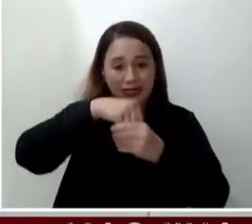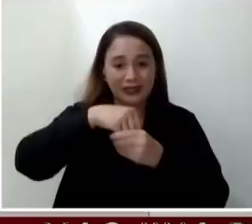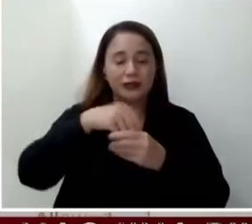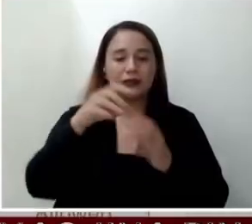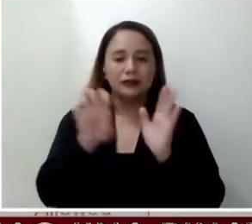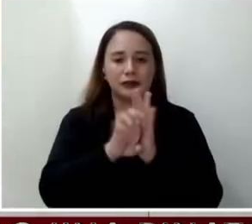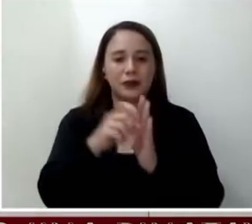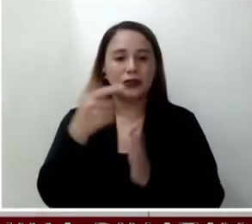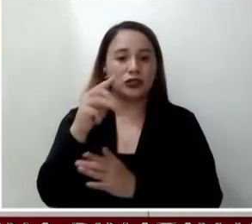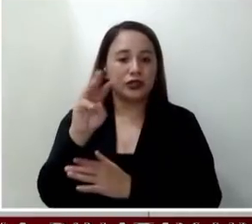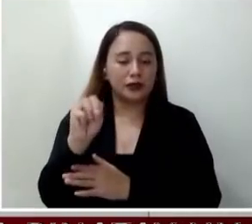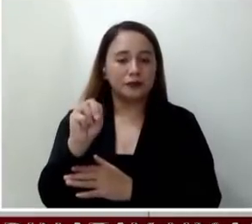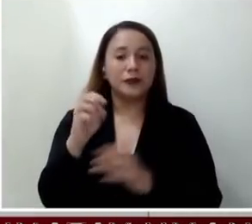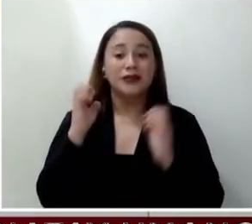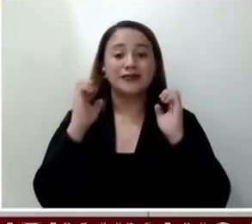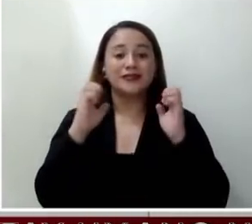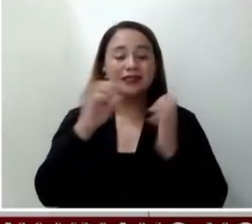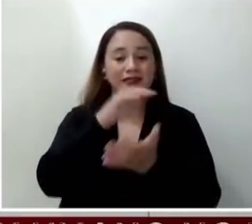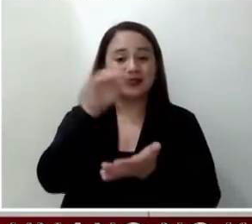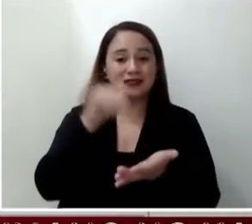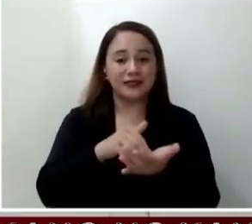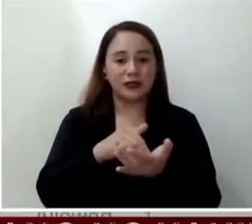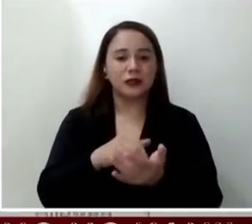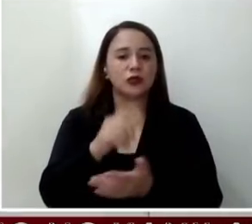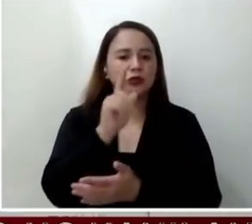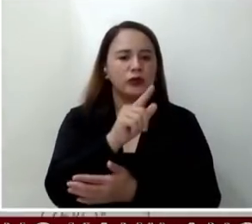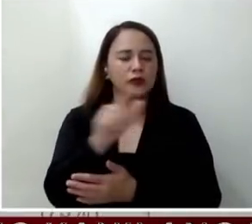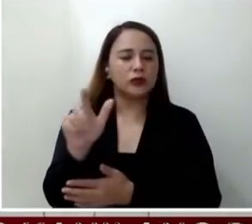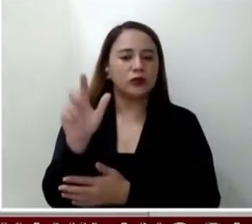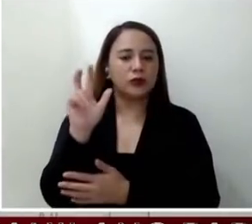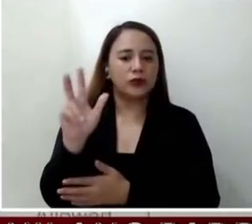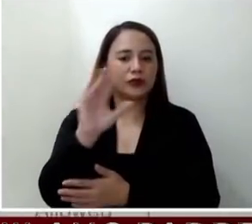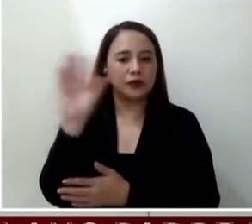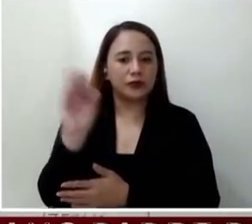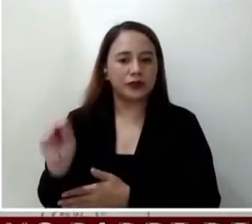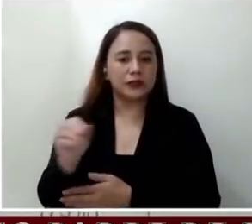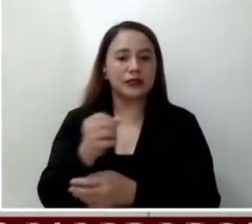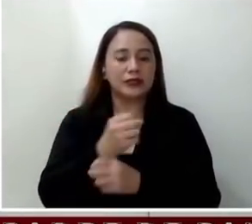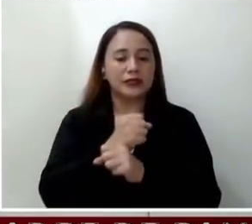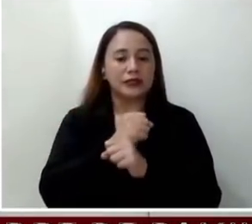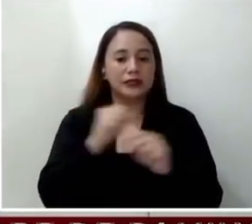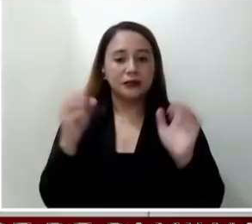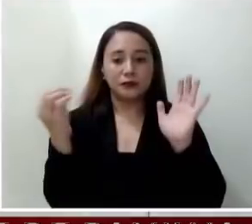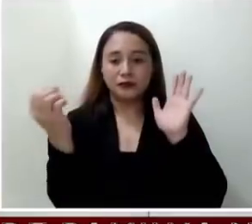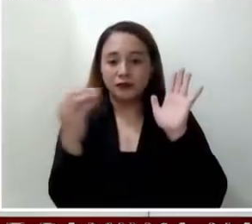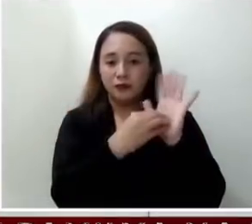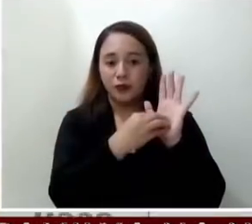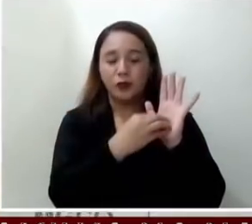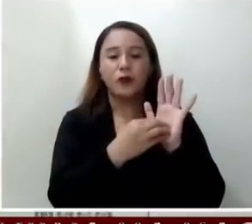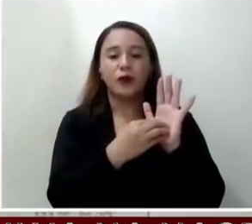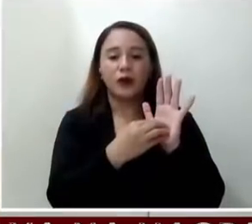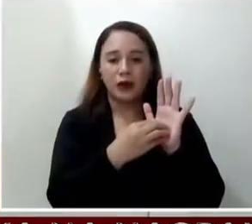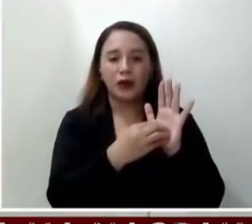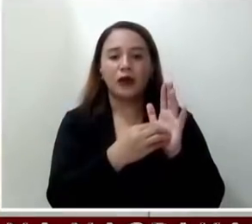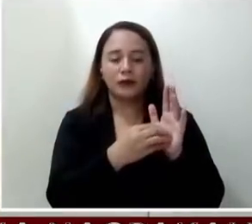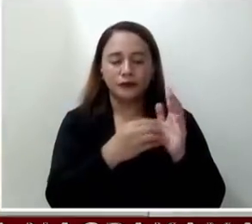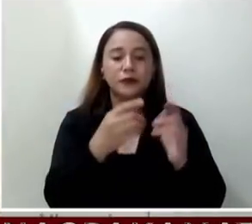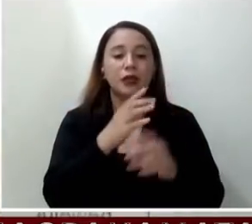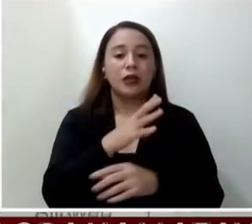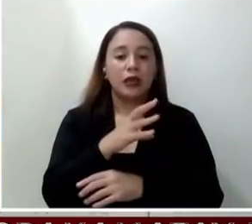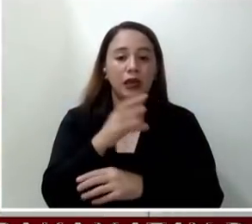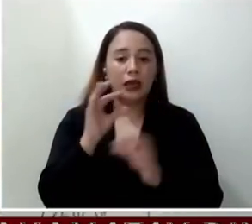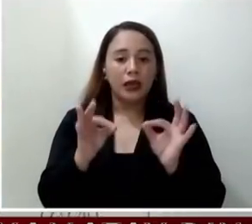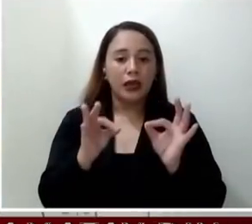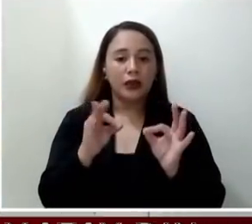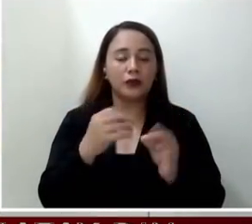gym at fitness centers ng 20 hanggang 30% kung may safety seal ang isang establishmento. Ang mga indoor tourist attractions